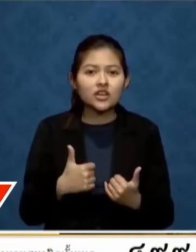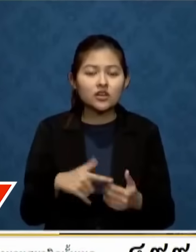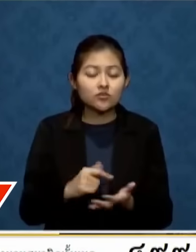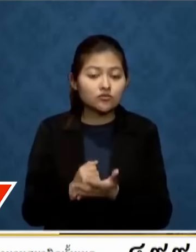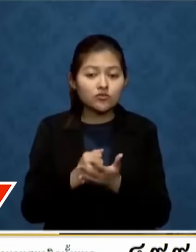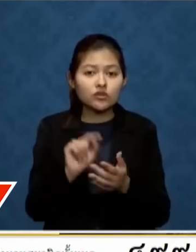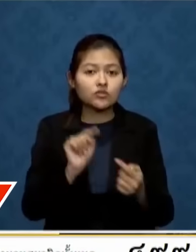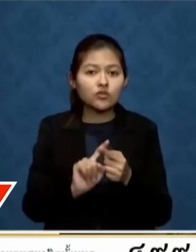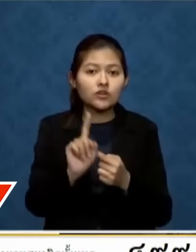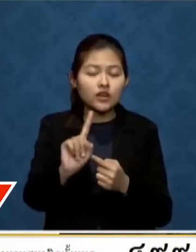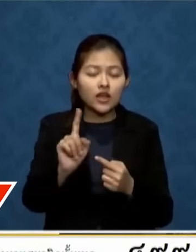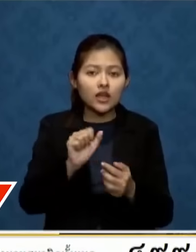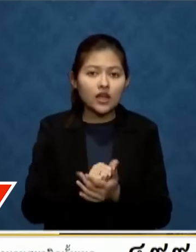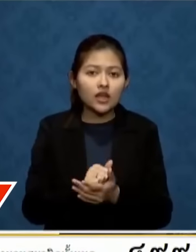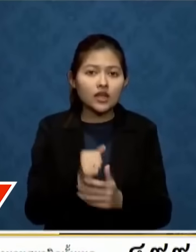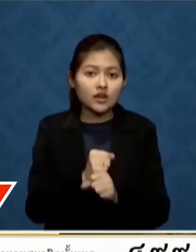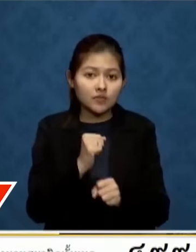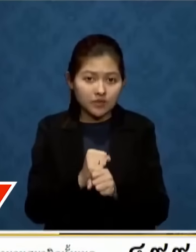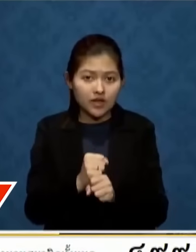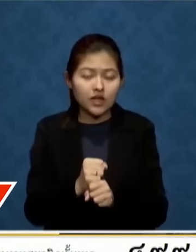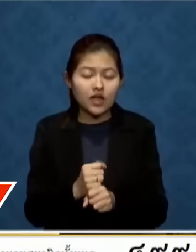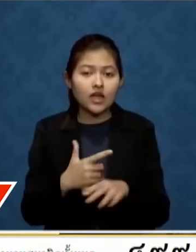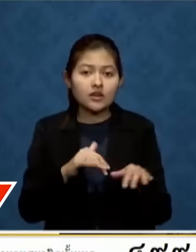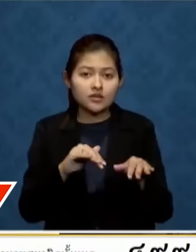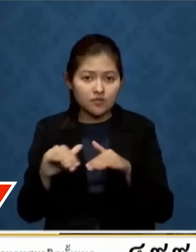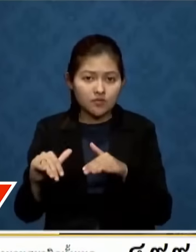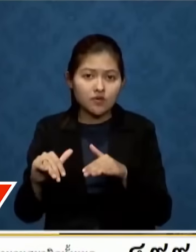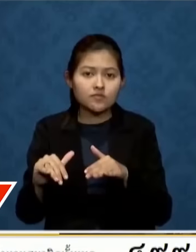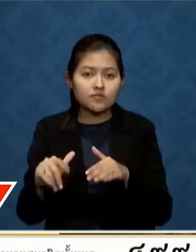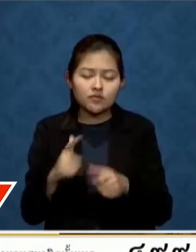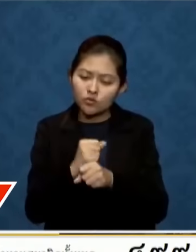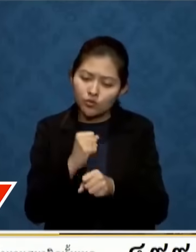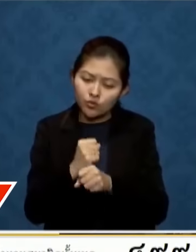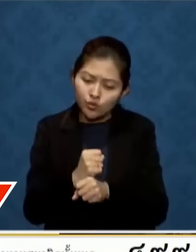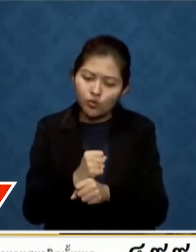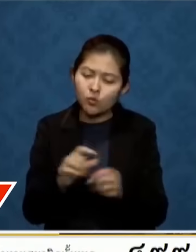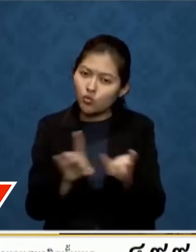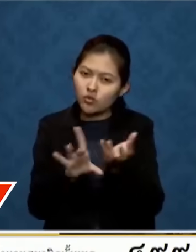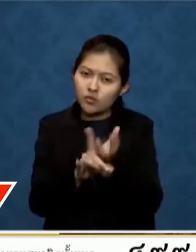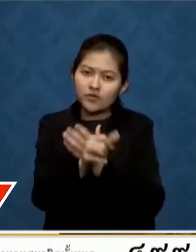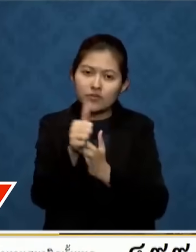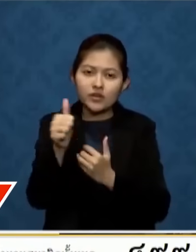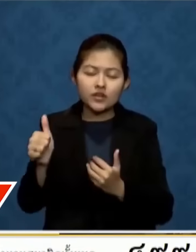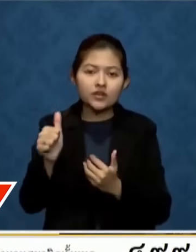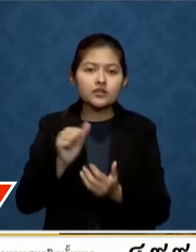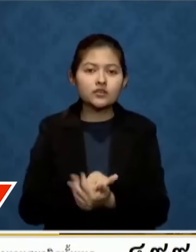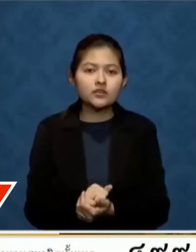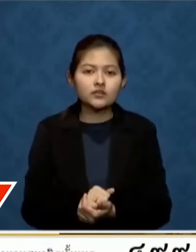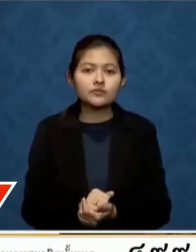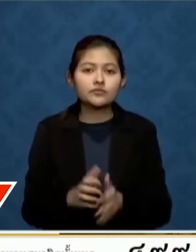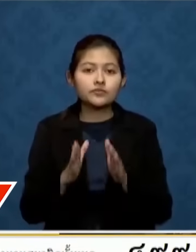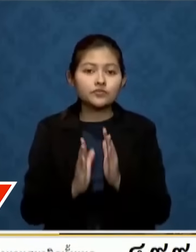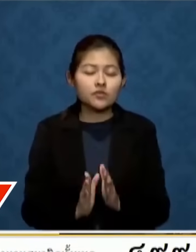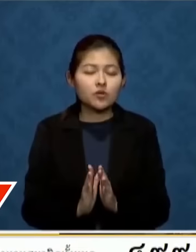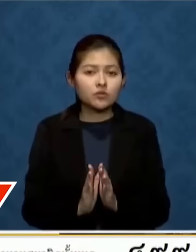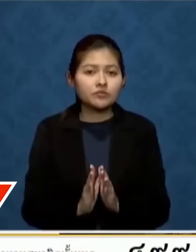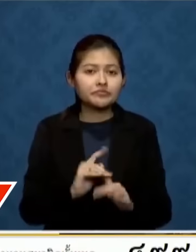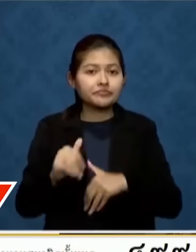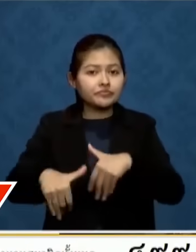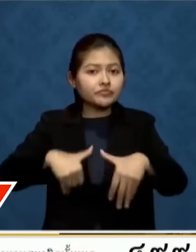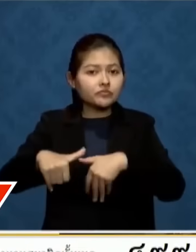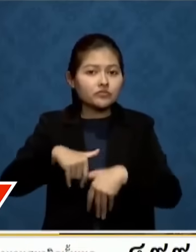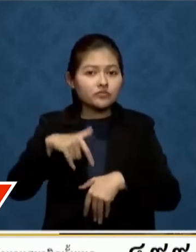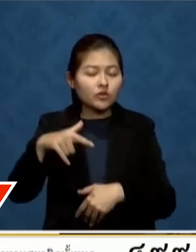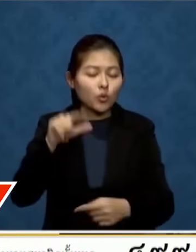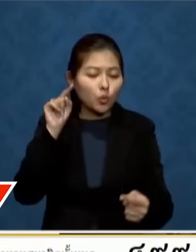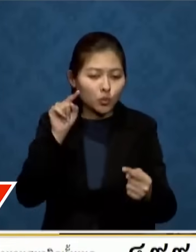ทำงานให้กับทุกท่านให้กับสภาได้มีการทำงานได้อย่างมีประสิทธิภาพมากขึ้นทำให้ประชาชนได้เข้าถึงข้อมูลมากขึ้นค